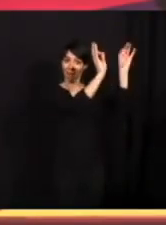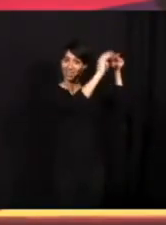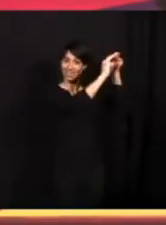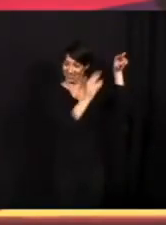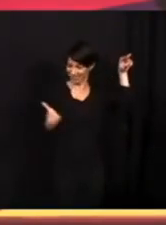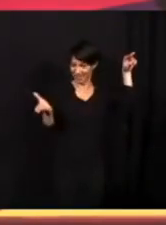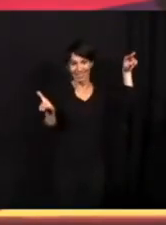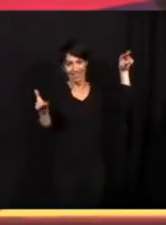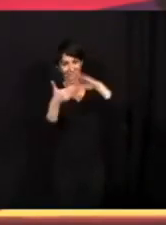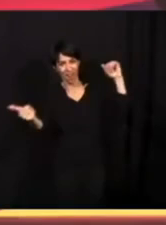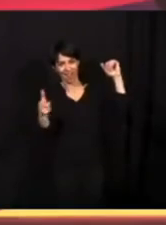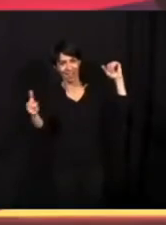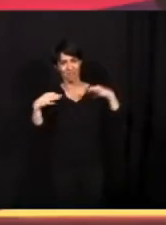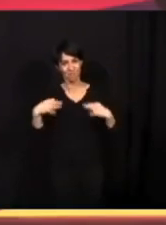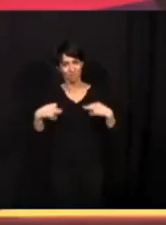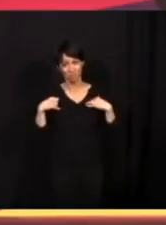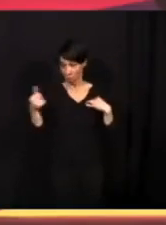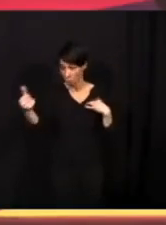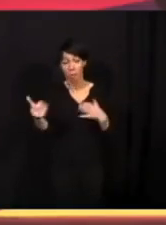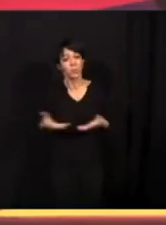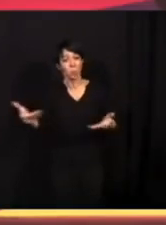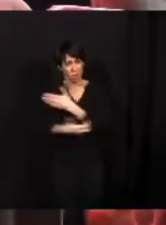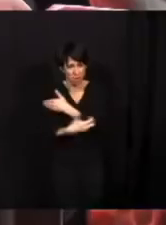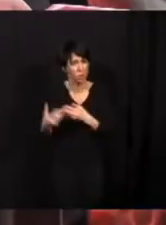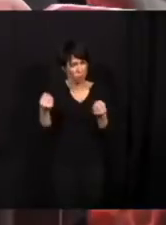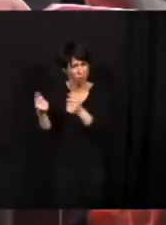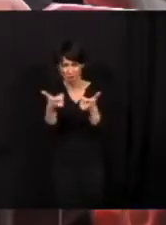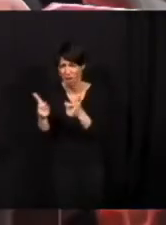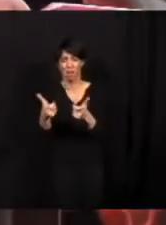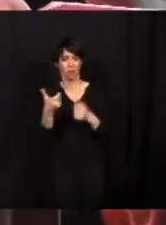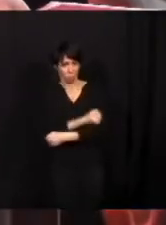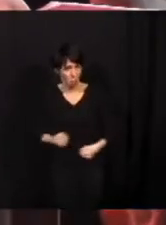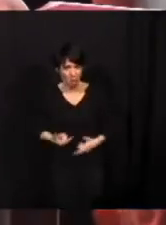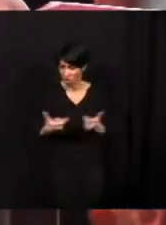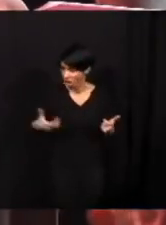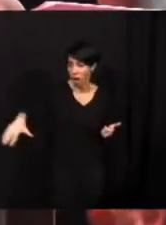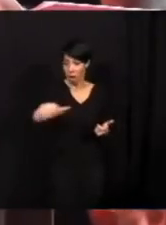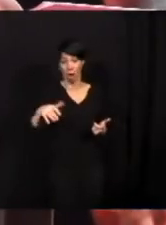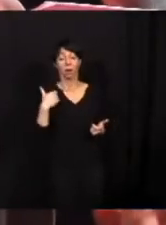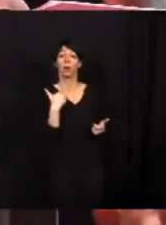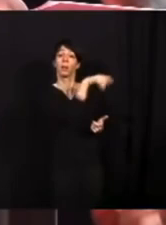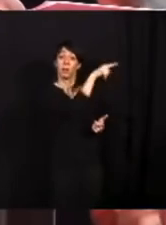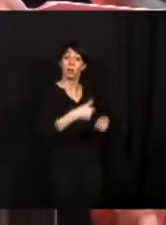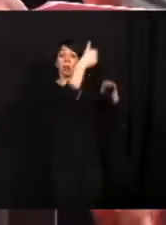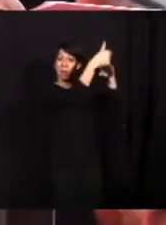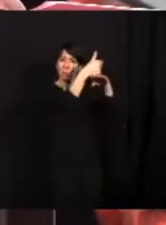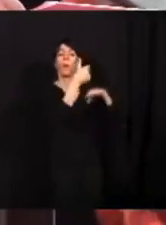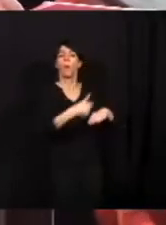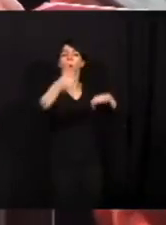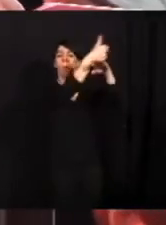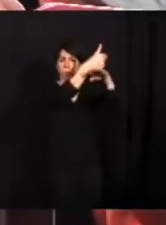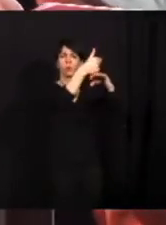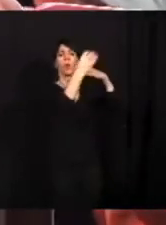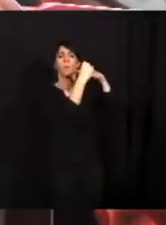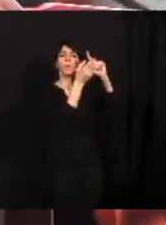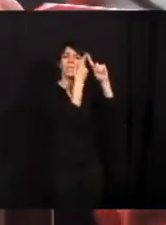temps partiel imposé, le chômage. Le Haut Conseil à l'égalité rappelle que les femmes représentent 70% des travailleurs pauvres.